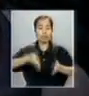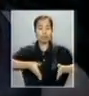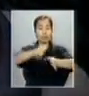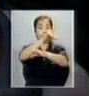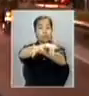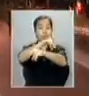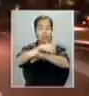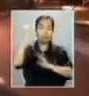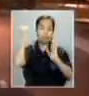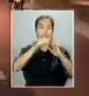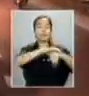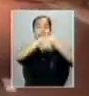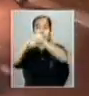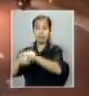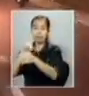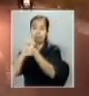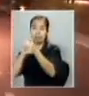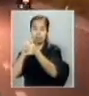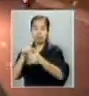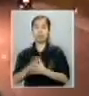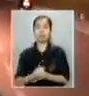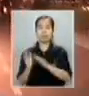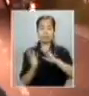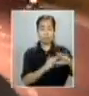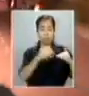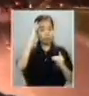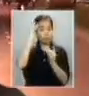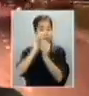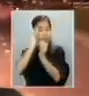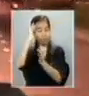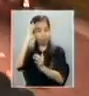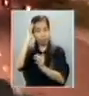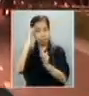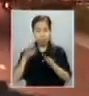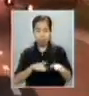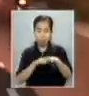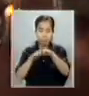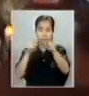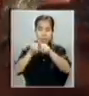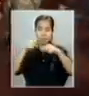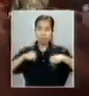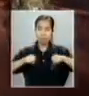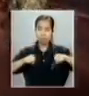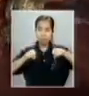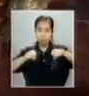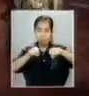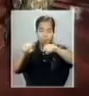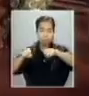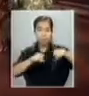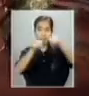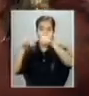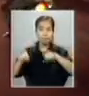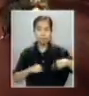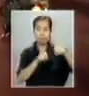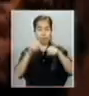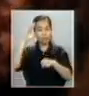วนเช่นเดียวกับชุดลาดตระเวนทหารหน่วยนี้จัดชุดเคลื่อนที่เร็วรถจักรยานยนต์50คันพร้อมด้วยรถฮัมวีท